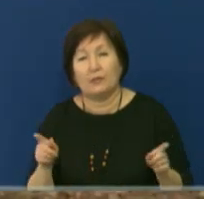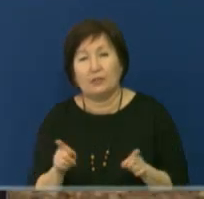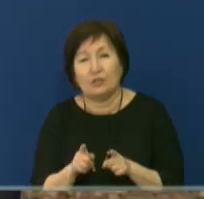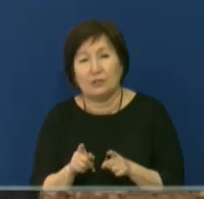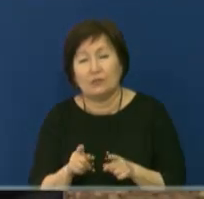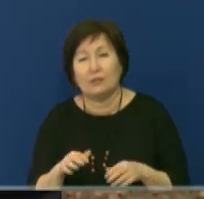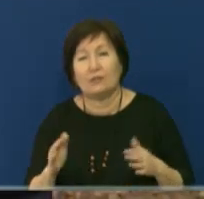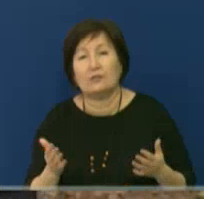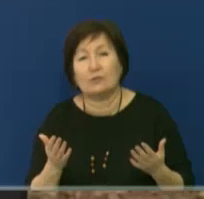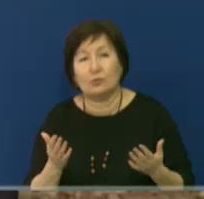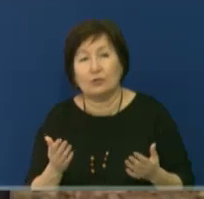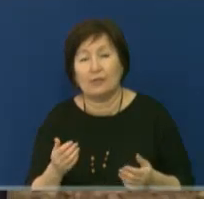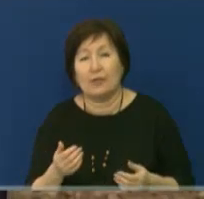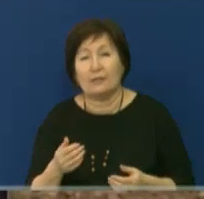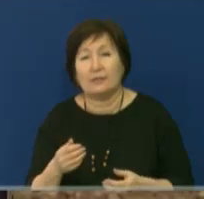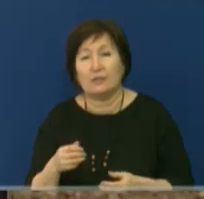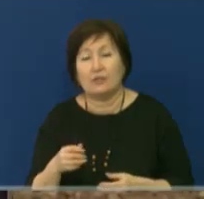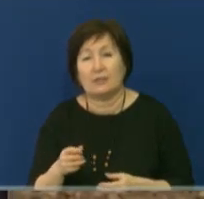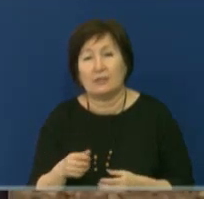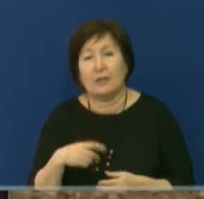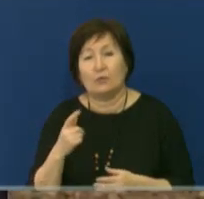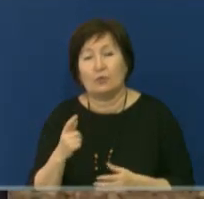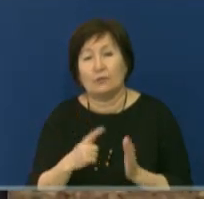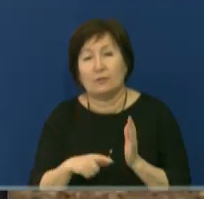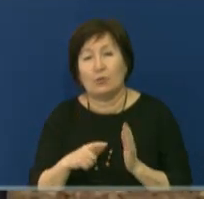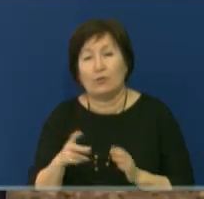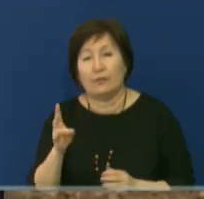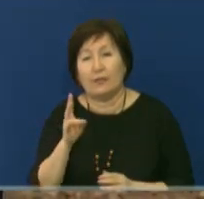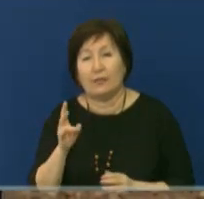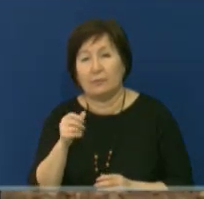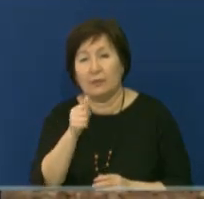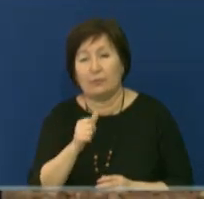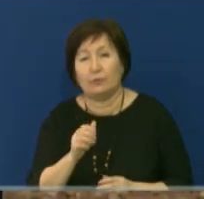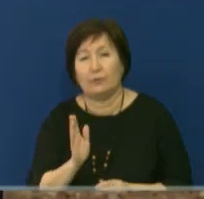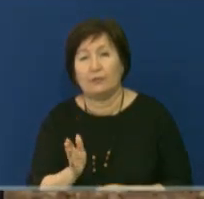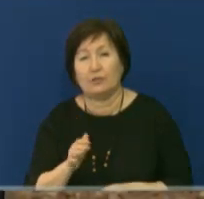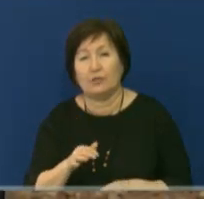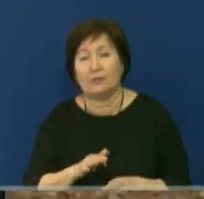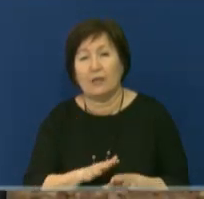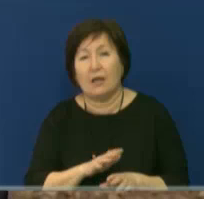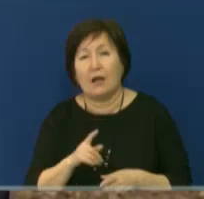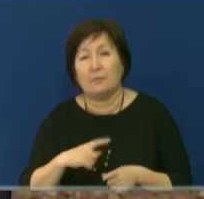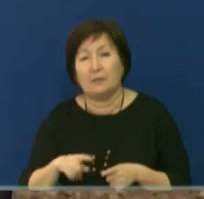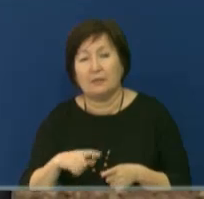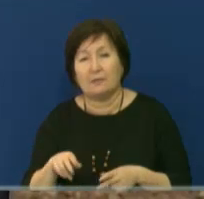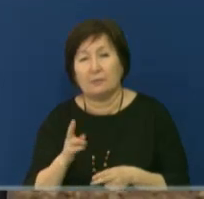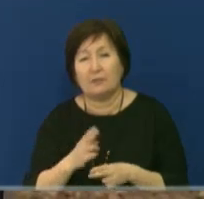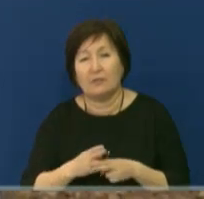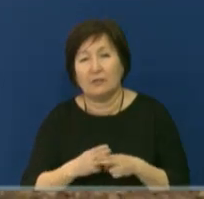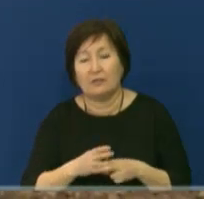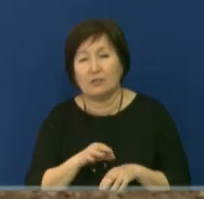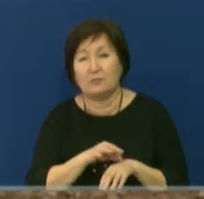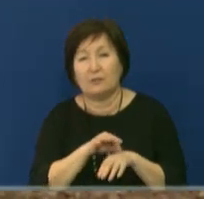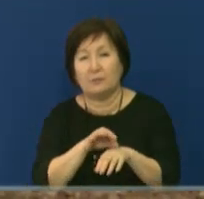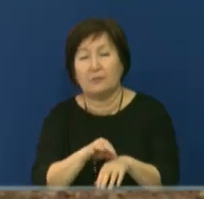Ол қазан айының 31-нен бастап қарашаның 7-сіне дейін жалғаспақ. Бірінші күннің қорытындысы бойынша 235 жол қозғалысы ережесін